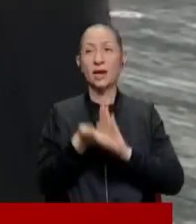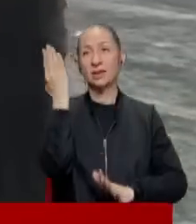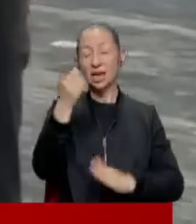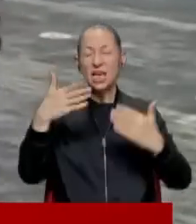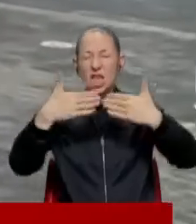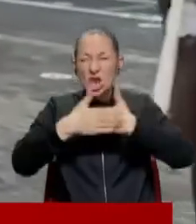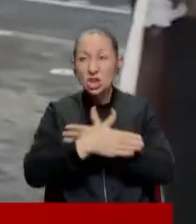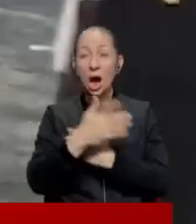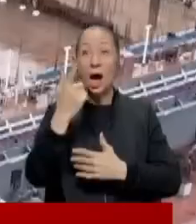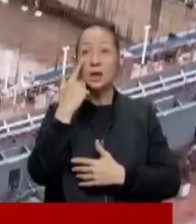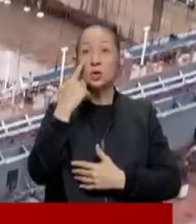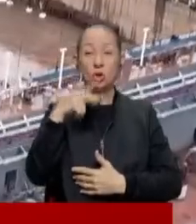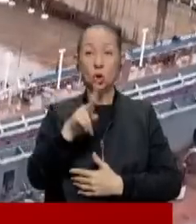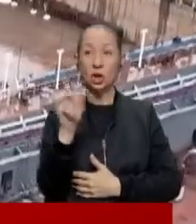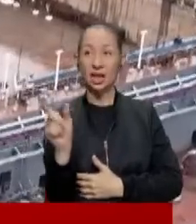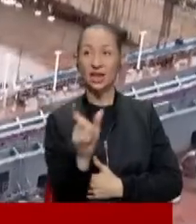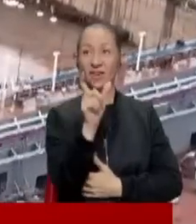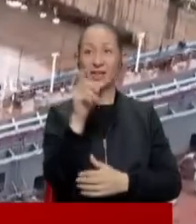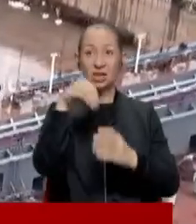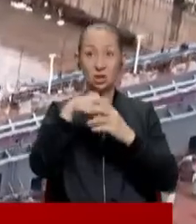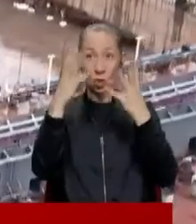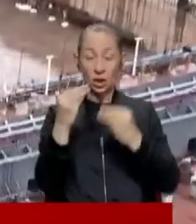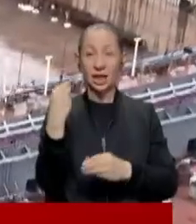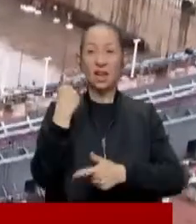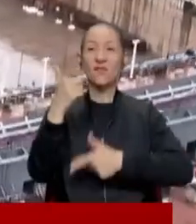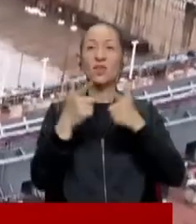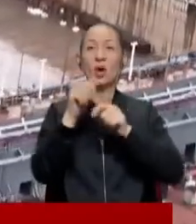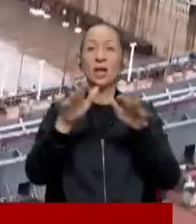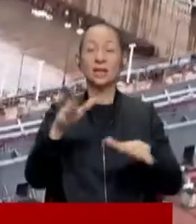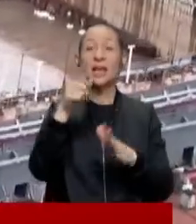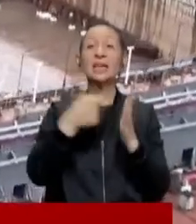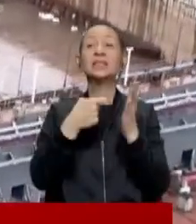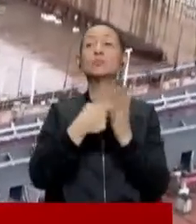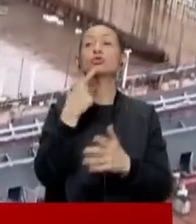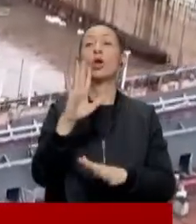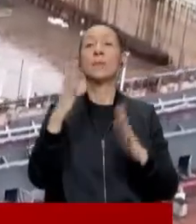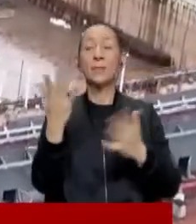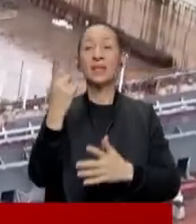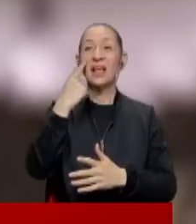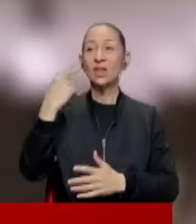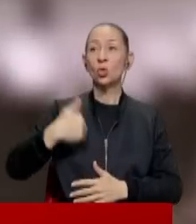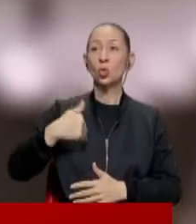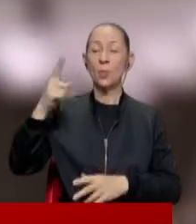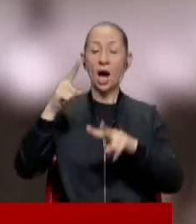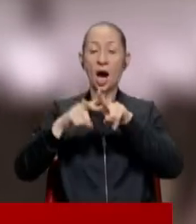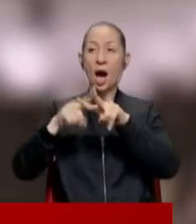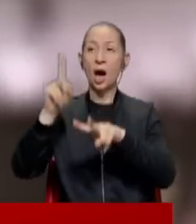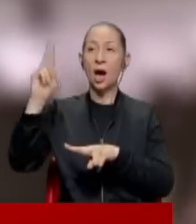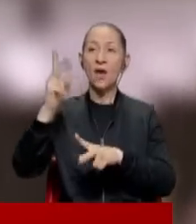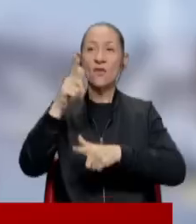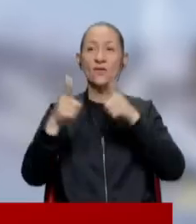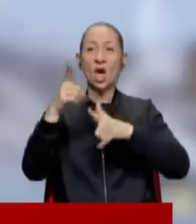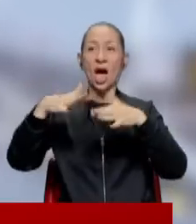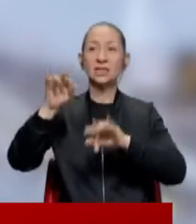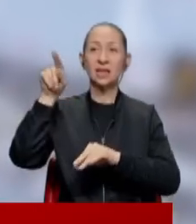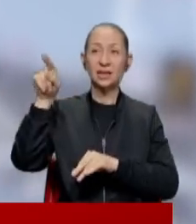gece yarısı Atatürk'ün yolu ifadesinin de yer aldığı yeni video yayınladı İsim vermedi ama devletin Kurumu Anadolu ajansında videonun